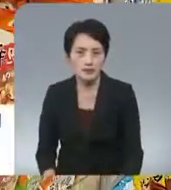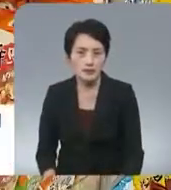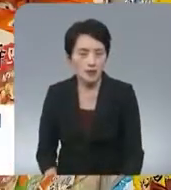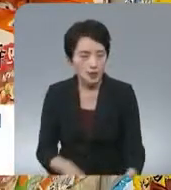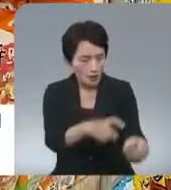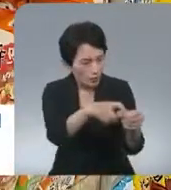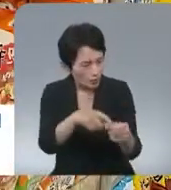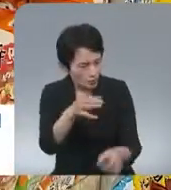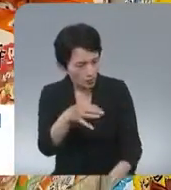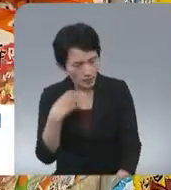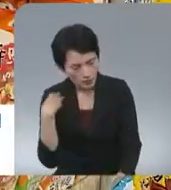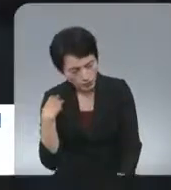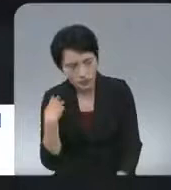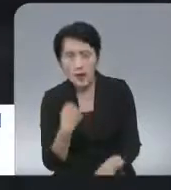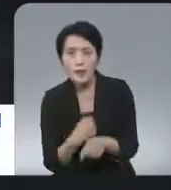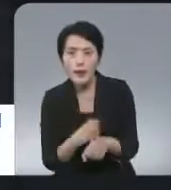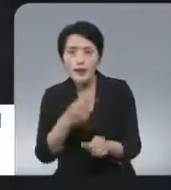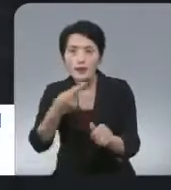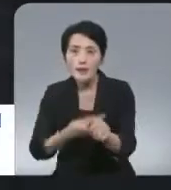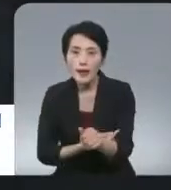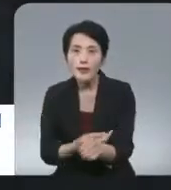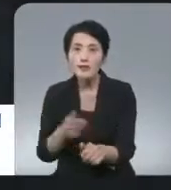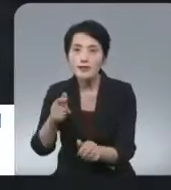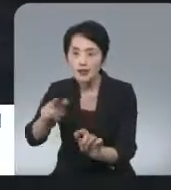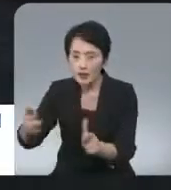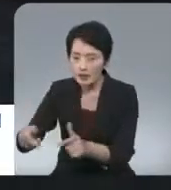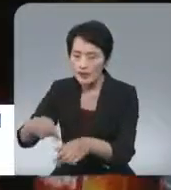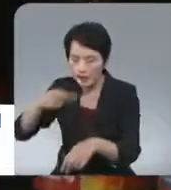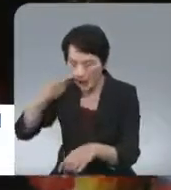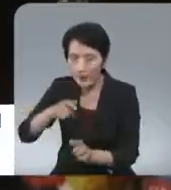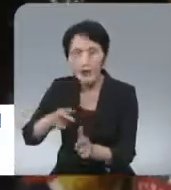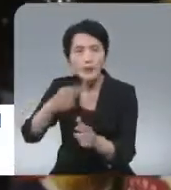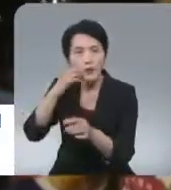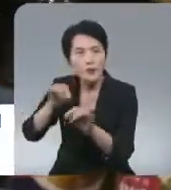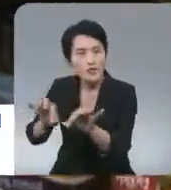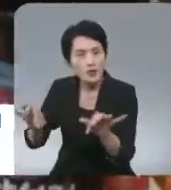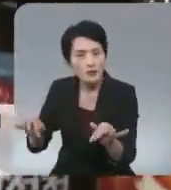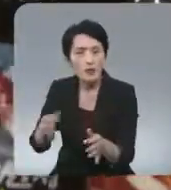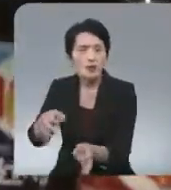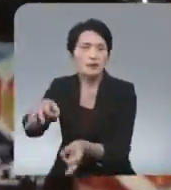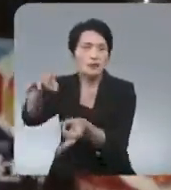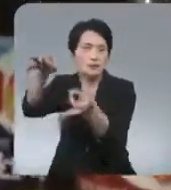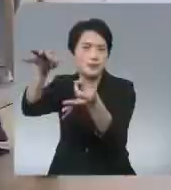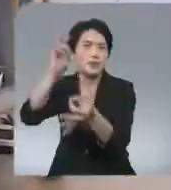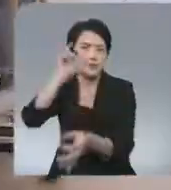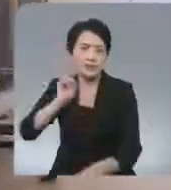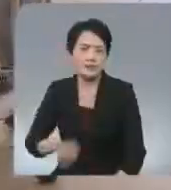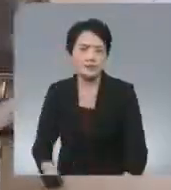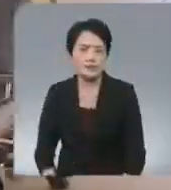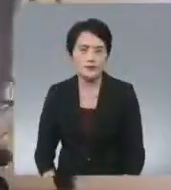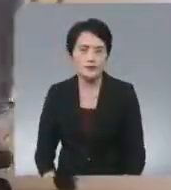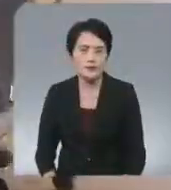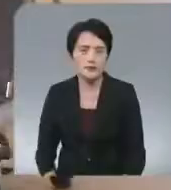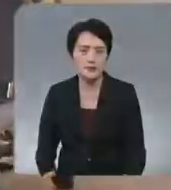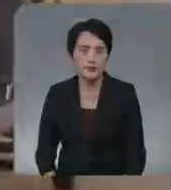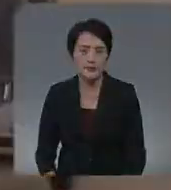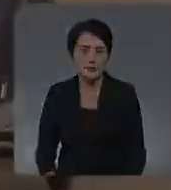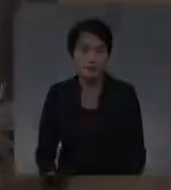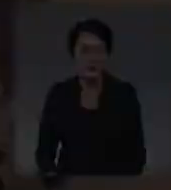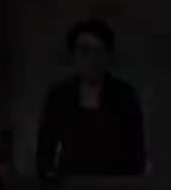輸入価格ば第3四半期よりは多少を下落しますが第2四半期に比べると上昇する見通し